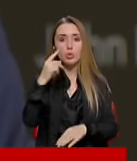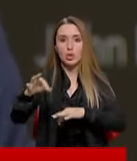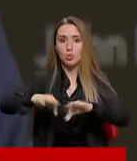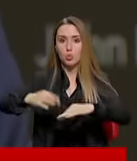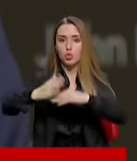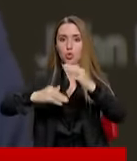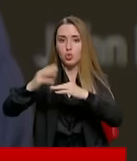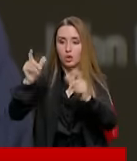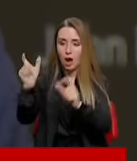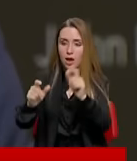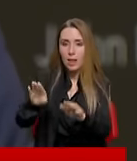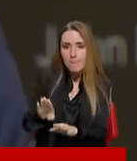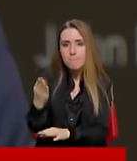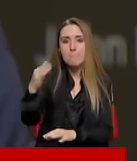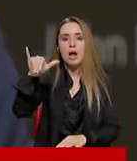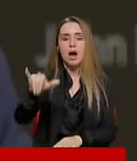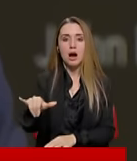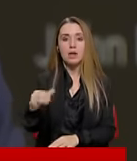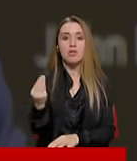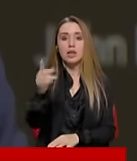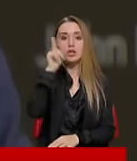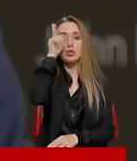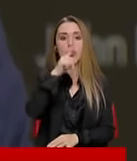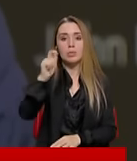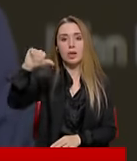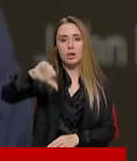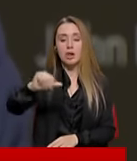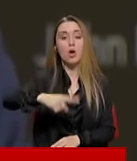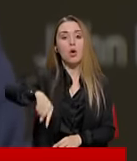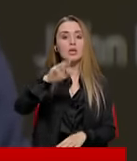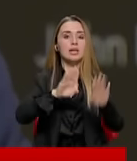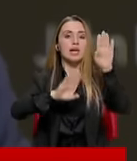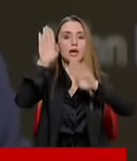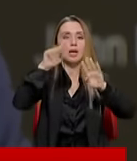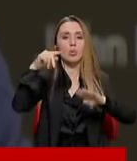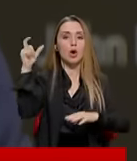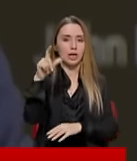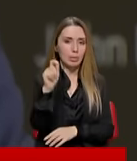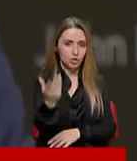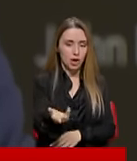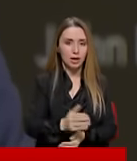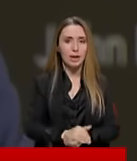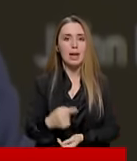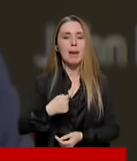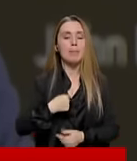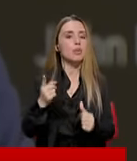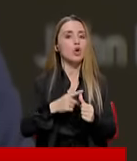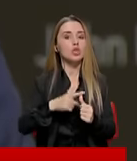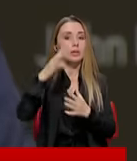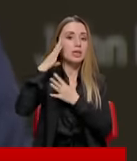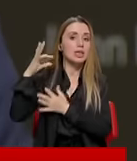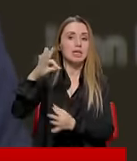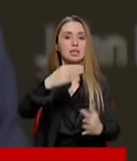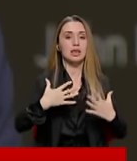e vazgeçme hakkı tanıması nedeniyle yapılamadı Ama onların da ihalesi bu ay yapılıyor Benim önceliğim insan